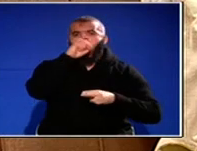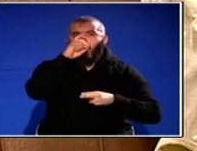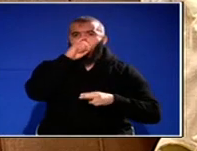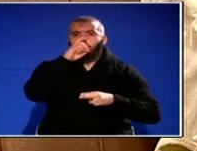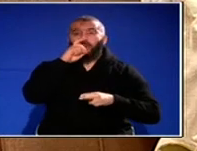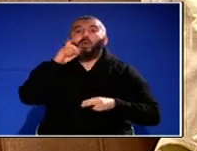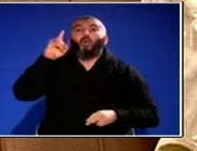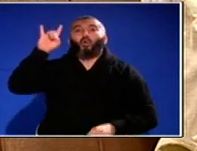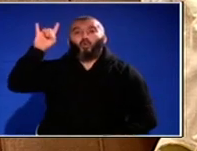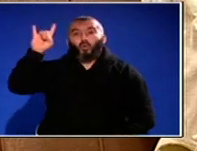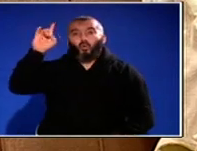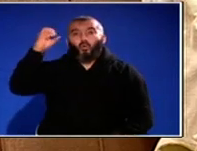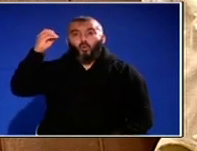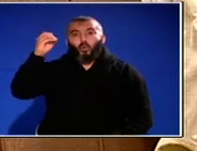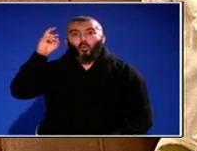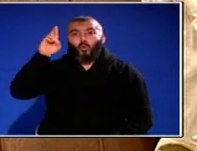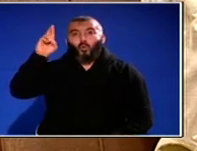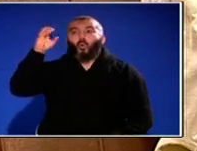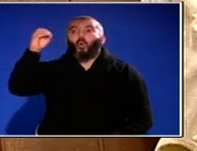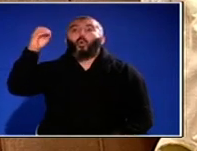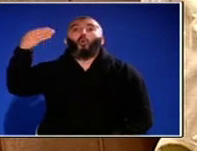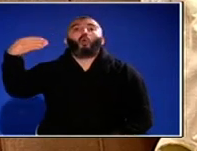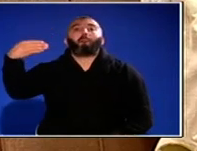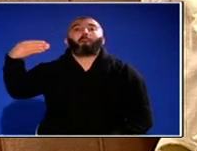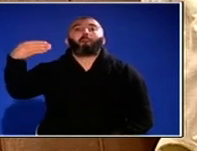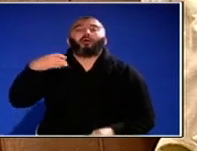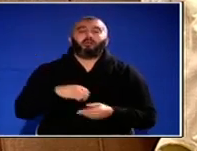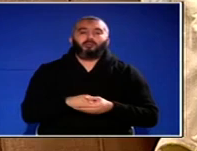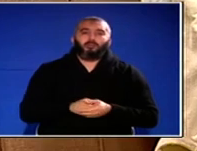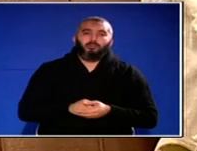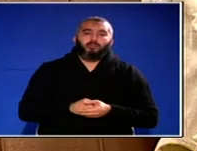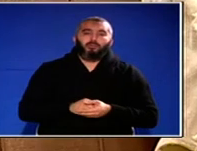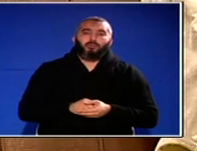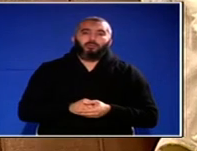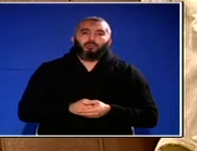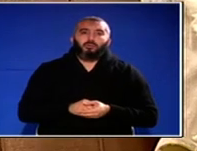عنها ثلاثة سرد وواحد فرد. أما الواحد الفرد